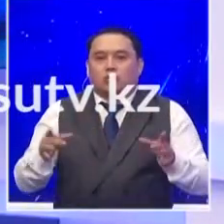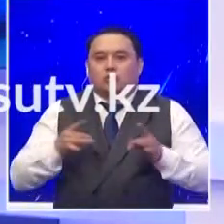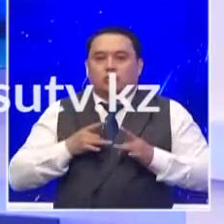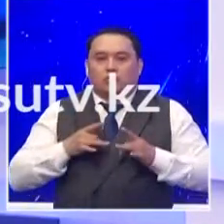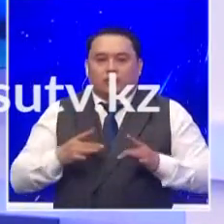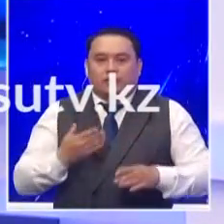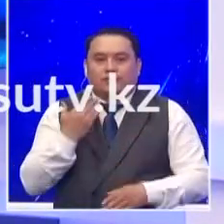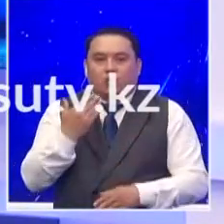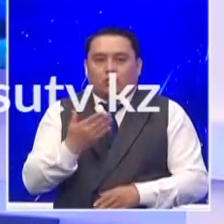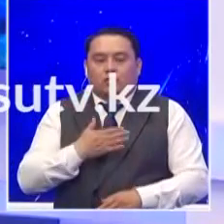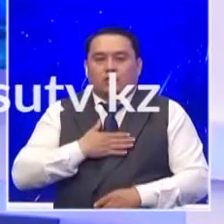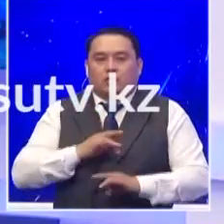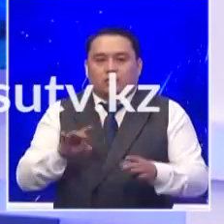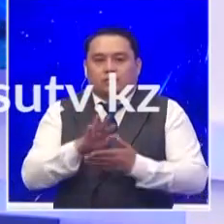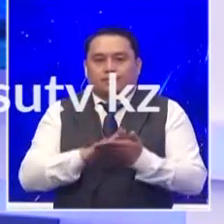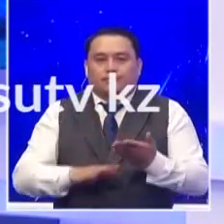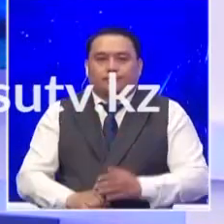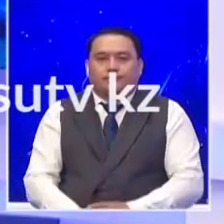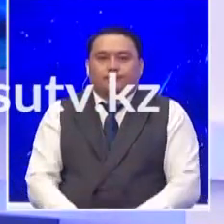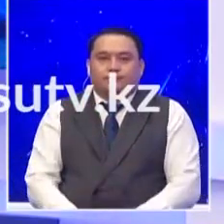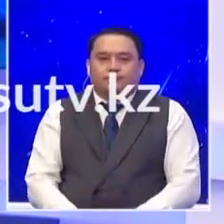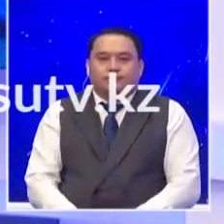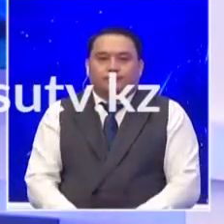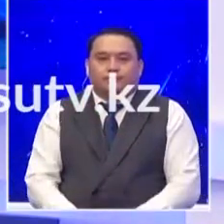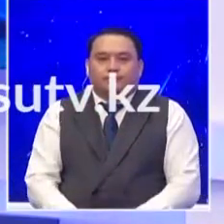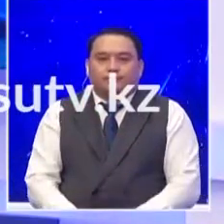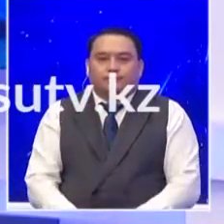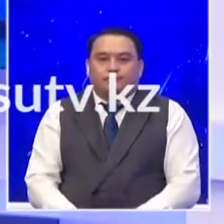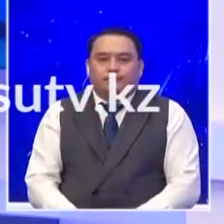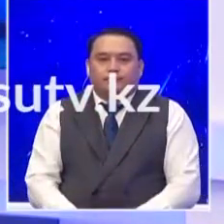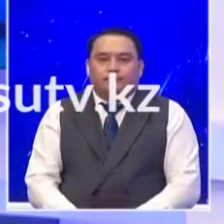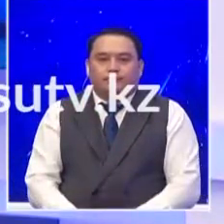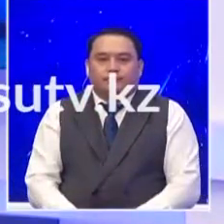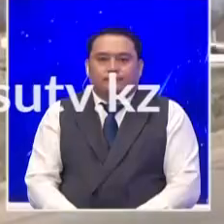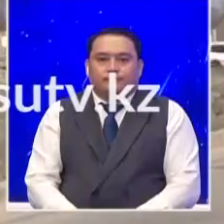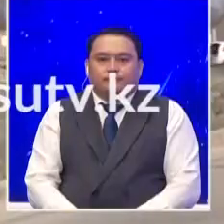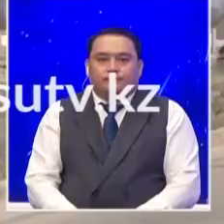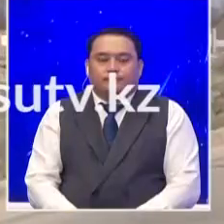торговый центр. Наш корреспондент выяснил, когда объекты будут сданы в эксплуатацию.